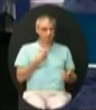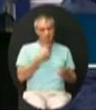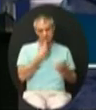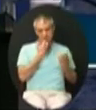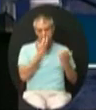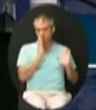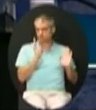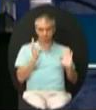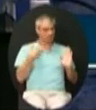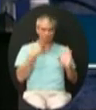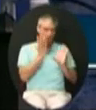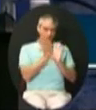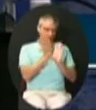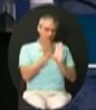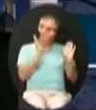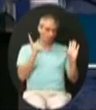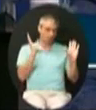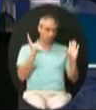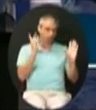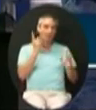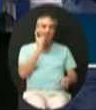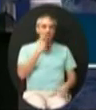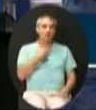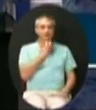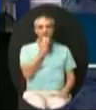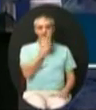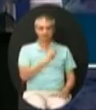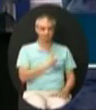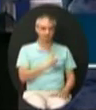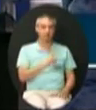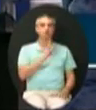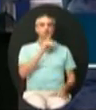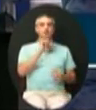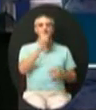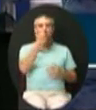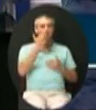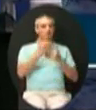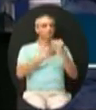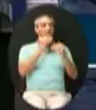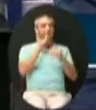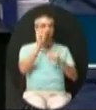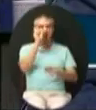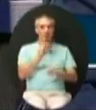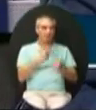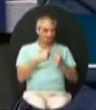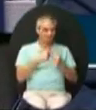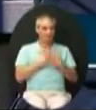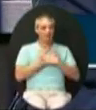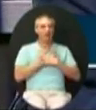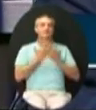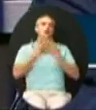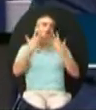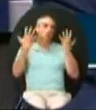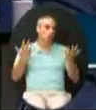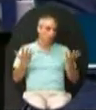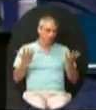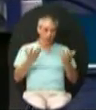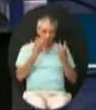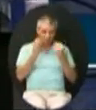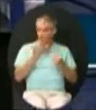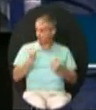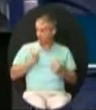אסביר, אני לא פסיכולוגיה המונים עכשיו, אבל אני אסביר, כי יש קודם כל מקדם של אהדה ואהבה גדולה,